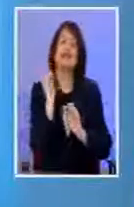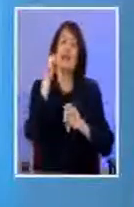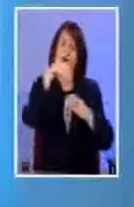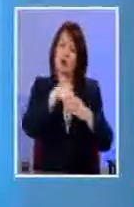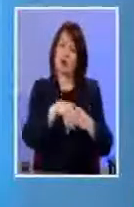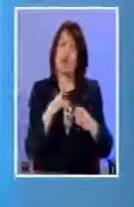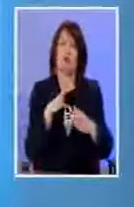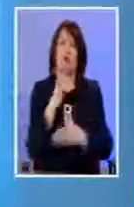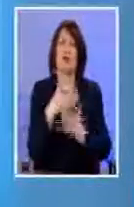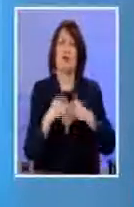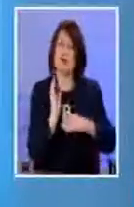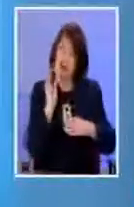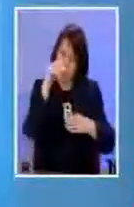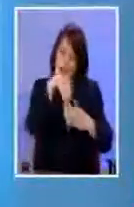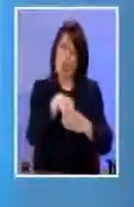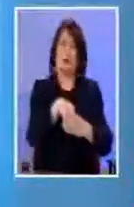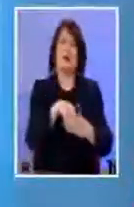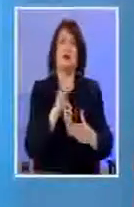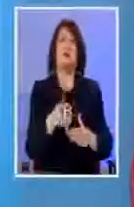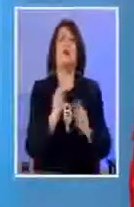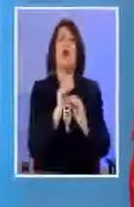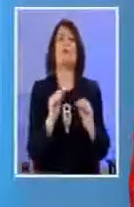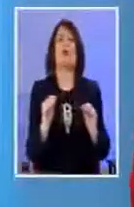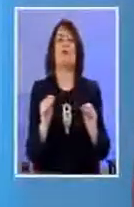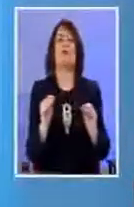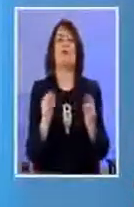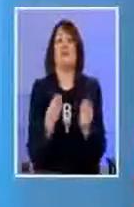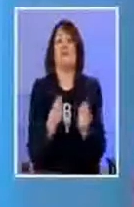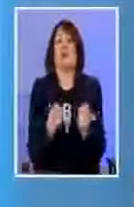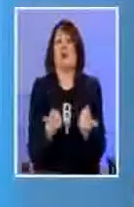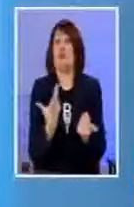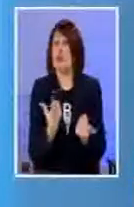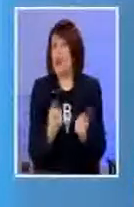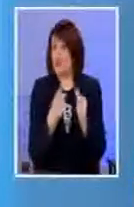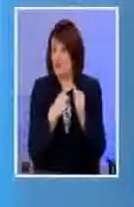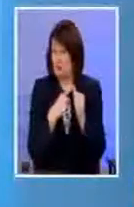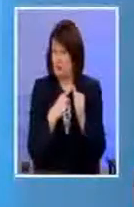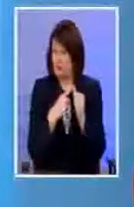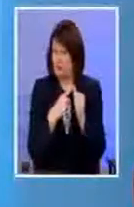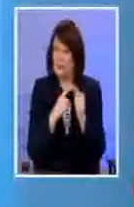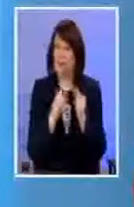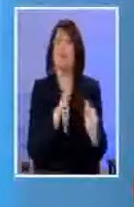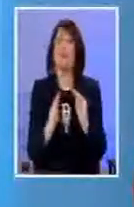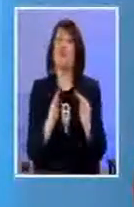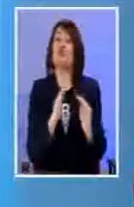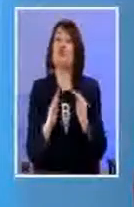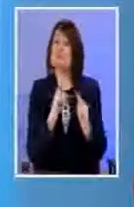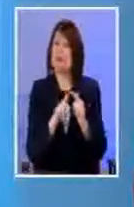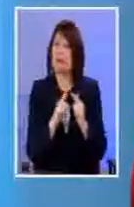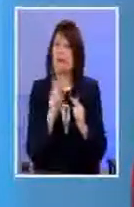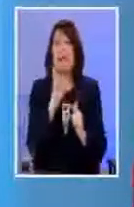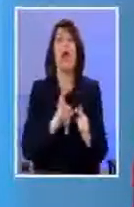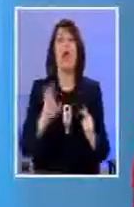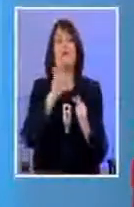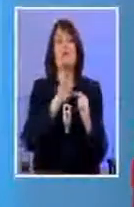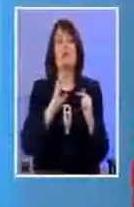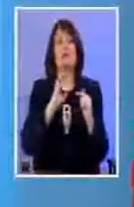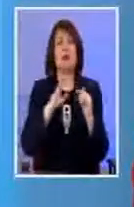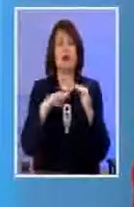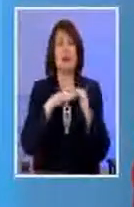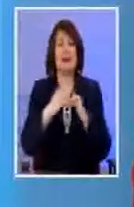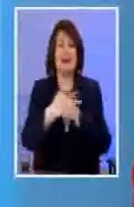άτομα με αναπηρία στην εκπαίδευση υψηλής ποιότητας. Διασφάλιση ότι η Ευρωπαϊκή Πλατφόρμα κατά